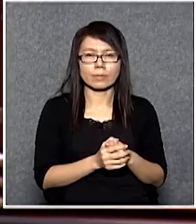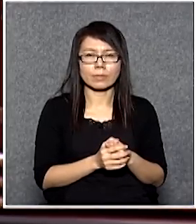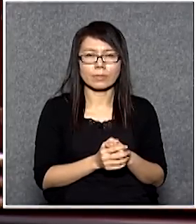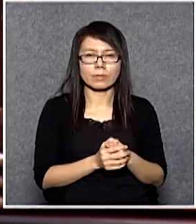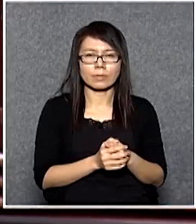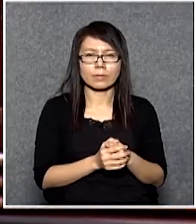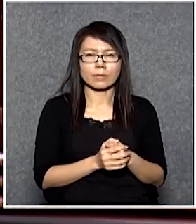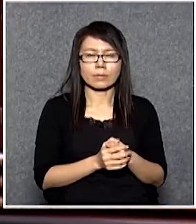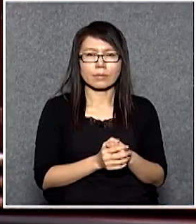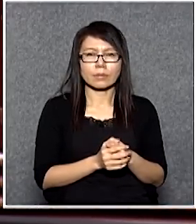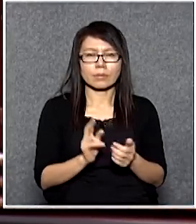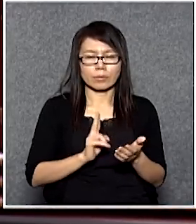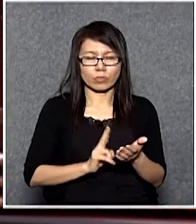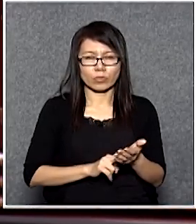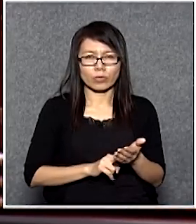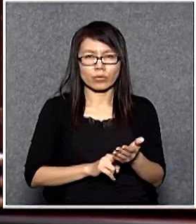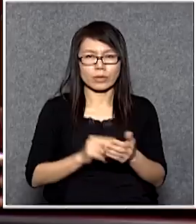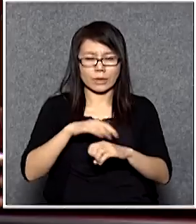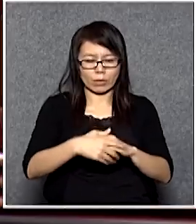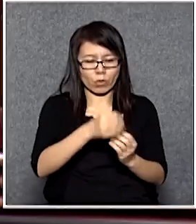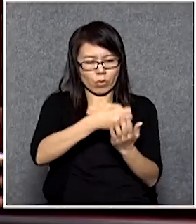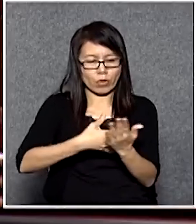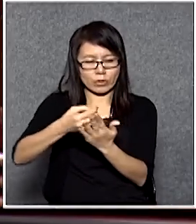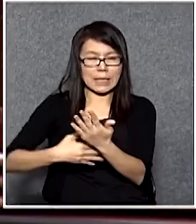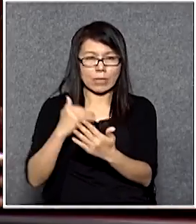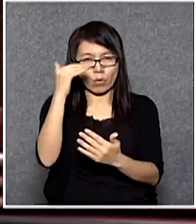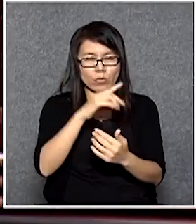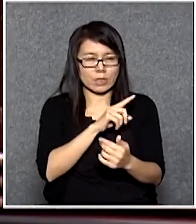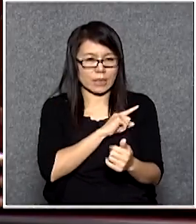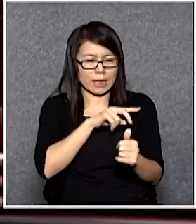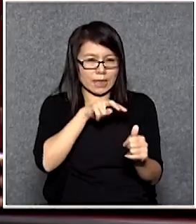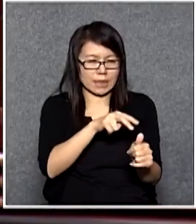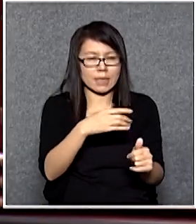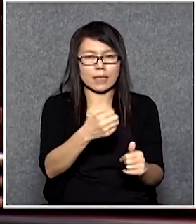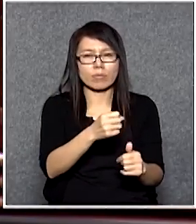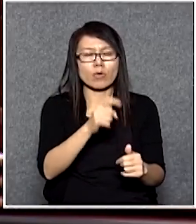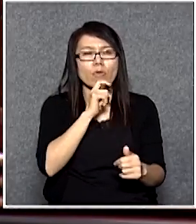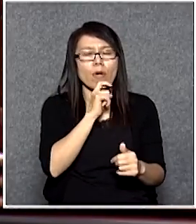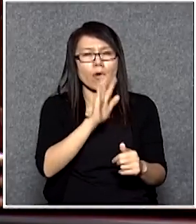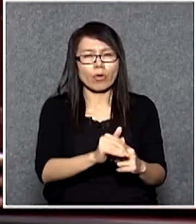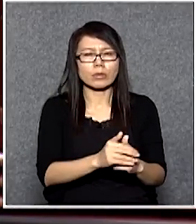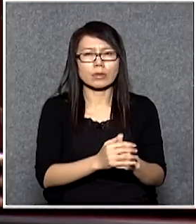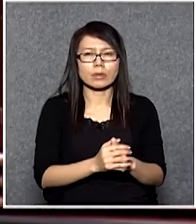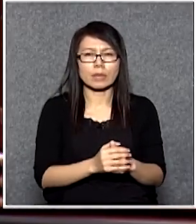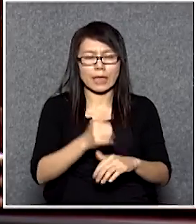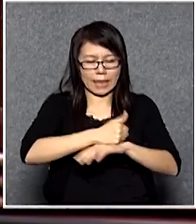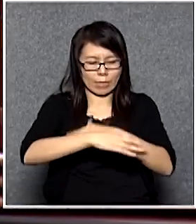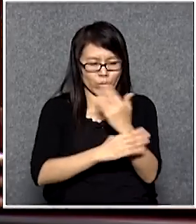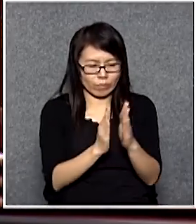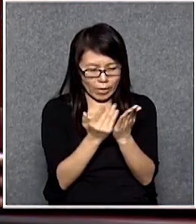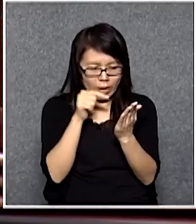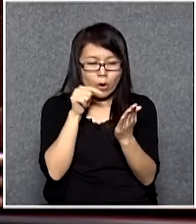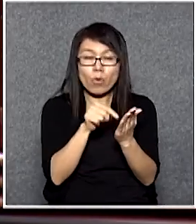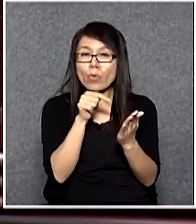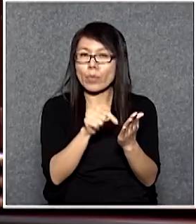相信一国两制、高度自治、港人治港这个在基本法